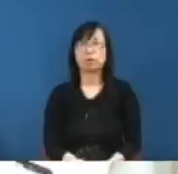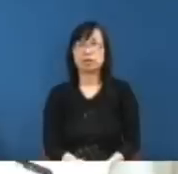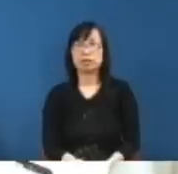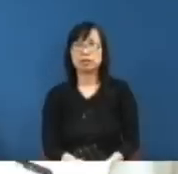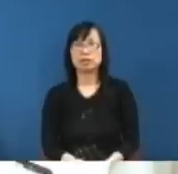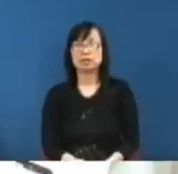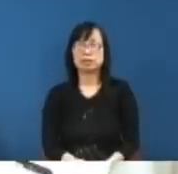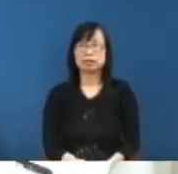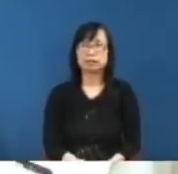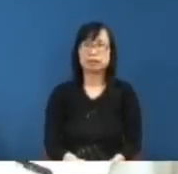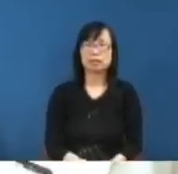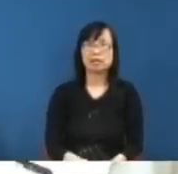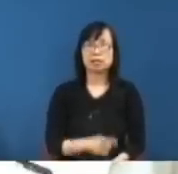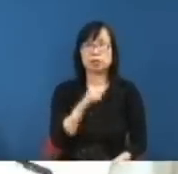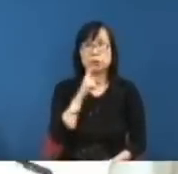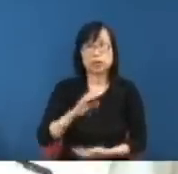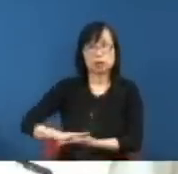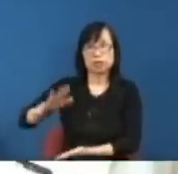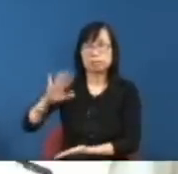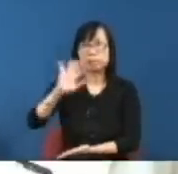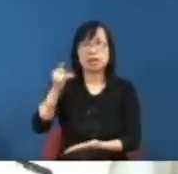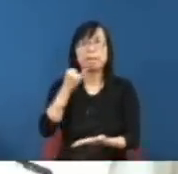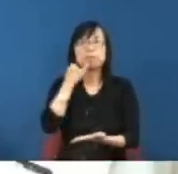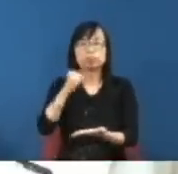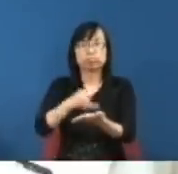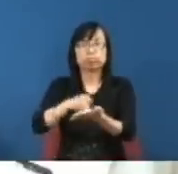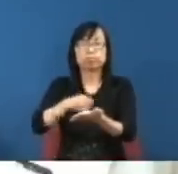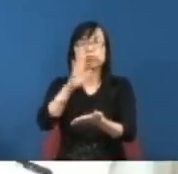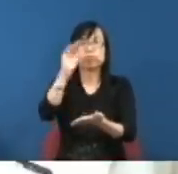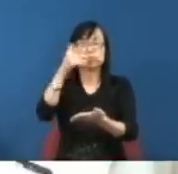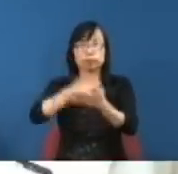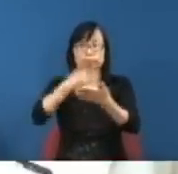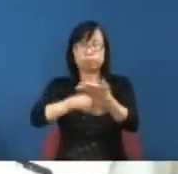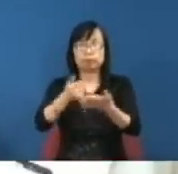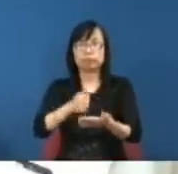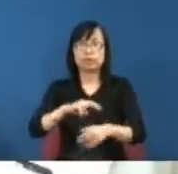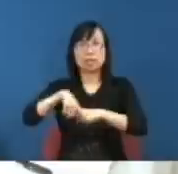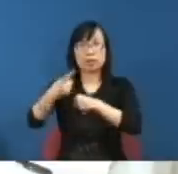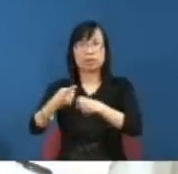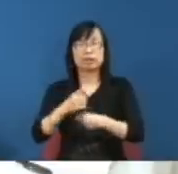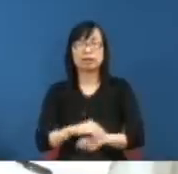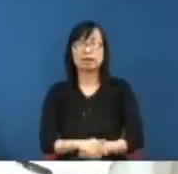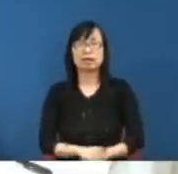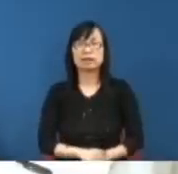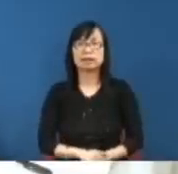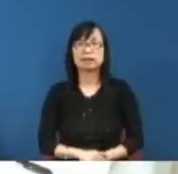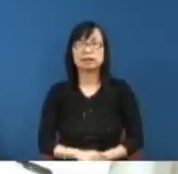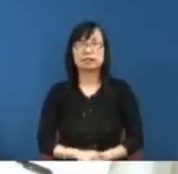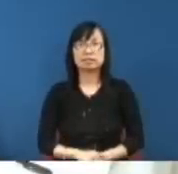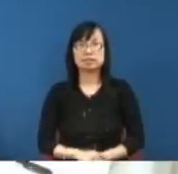税呢個有錢人咧唔使俾咁多税，可以有減税嘅空間。另一個咧就係